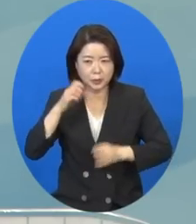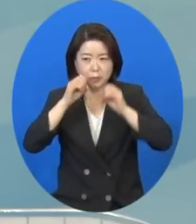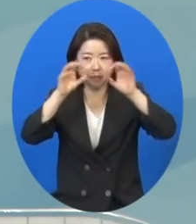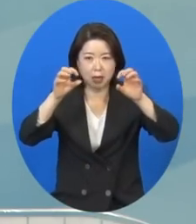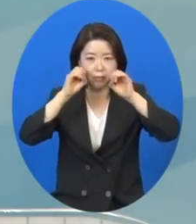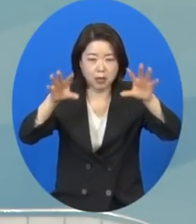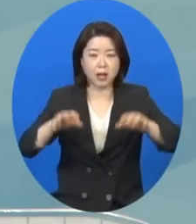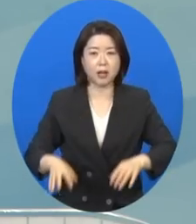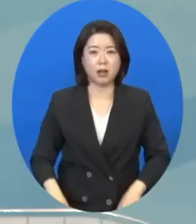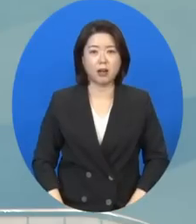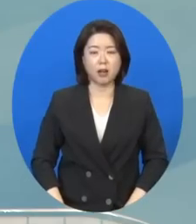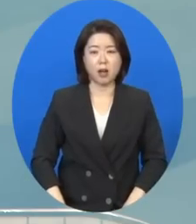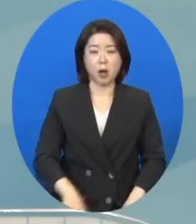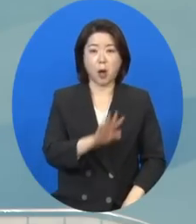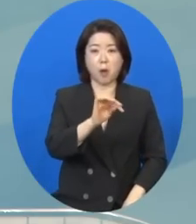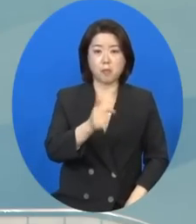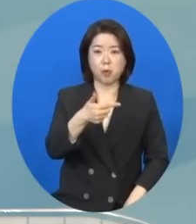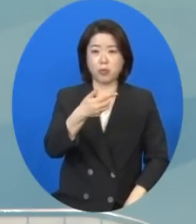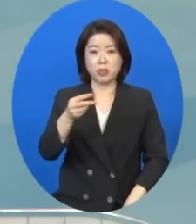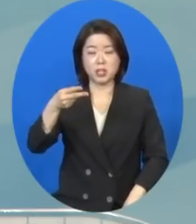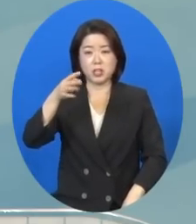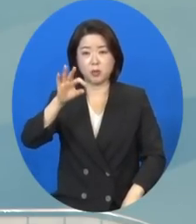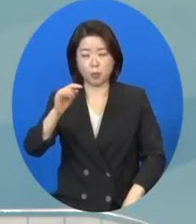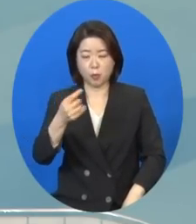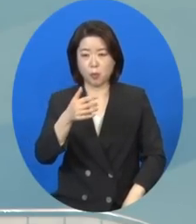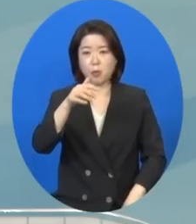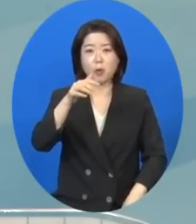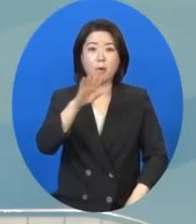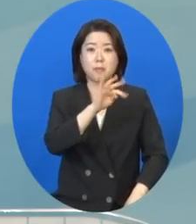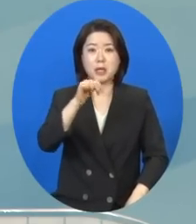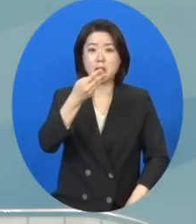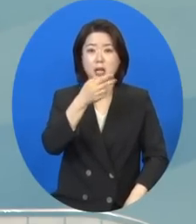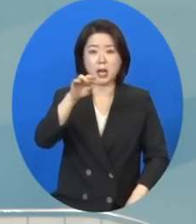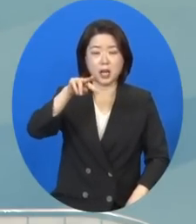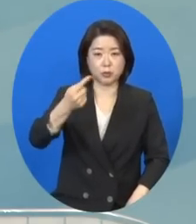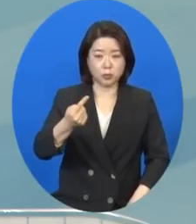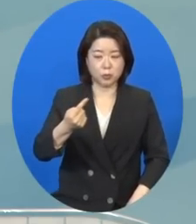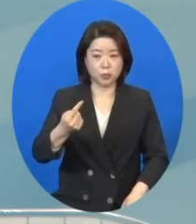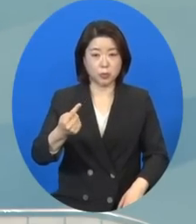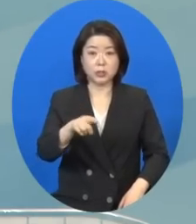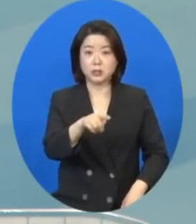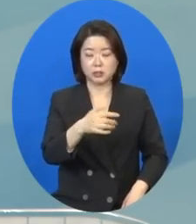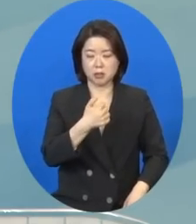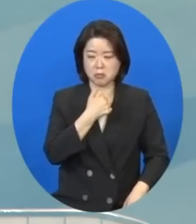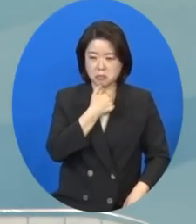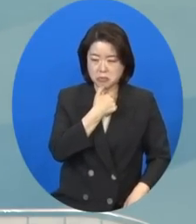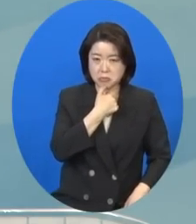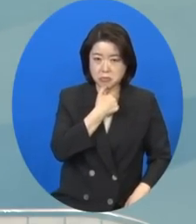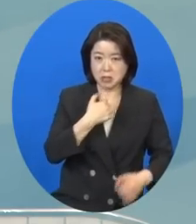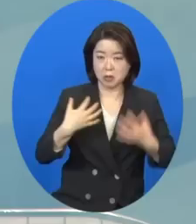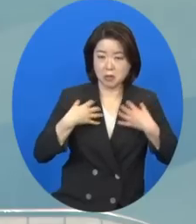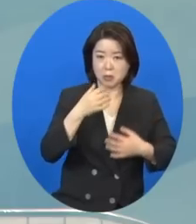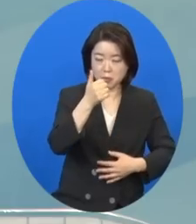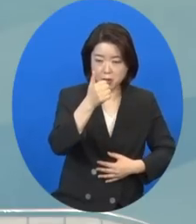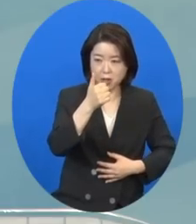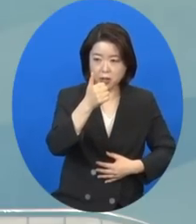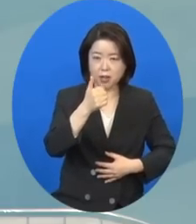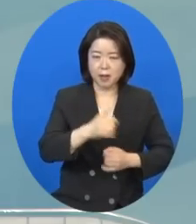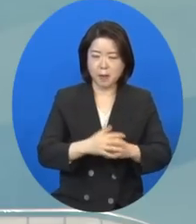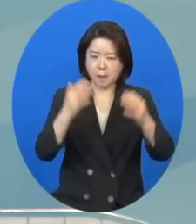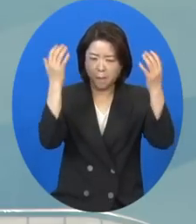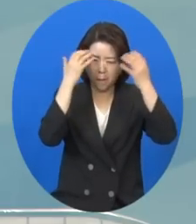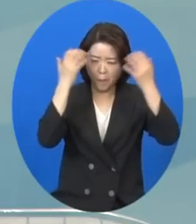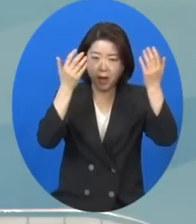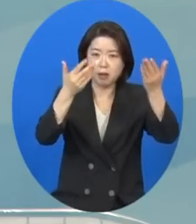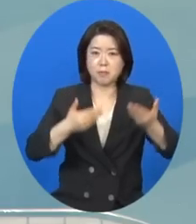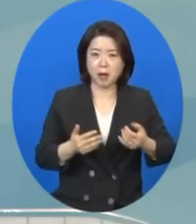거예요 본디오 빌라들에게 고난을 받아 사도신경이죠 수백 년에